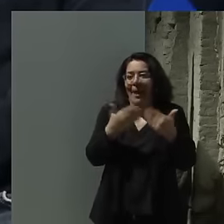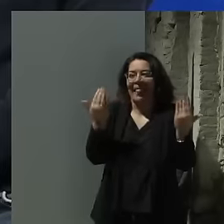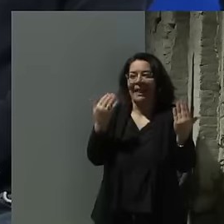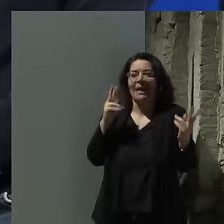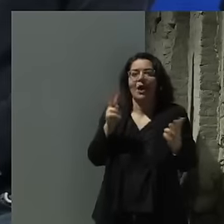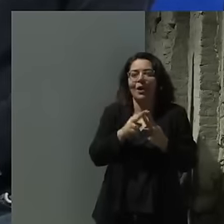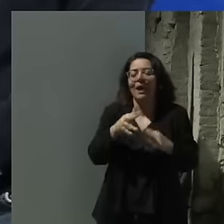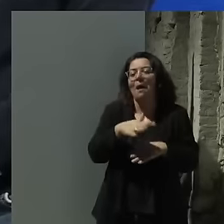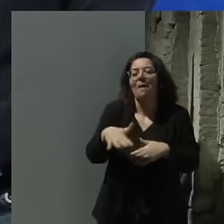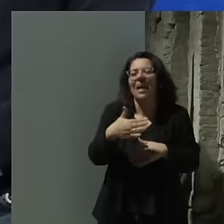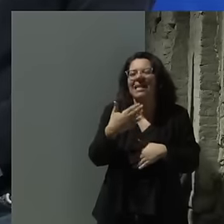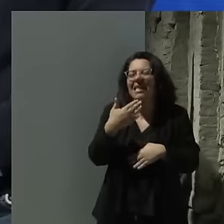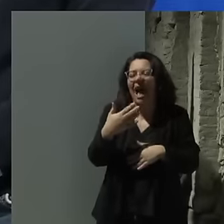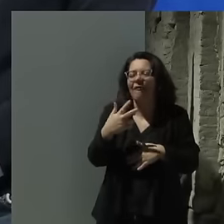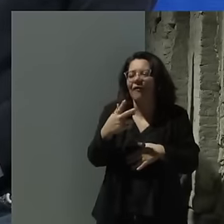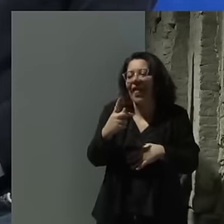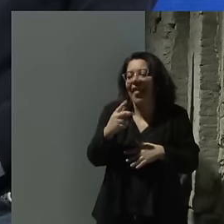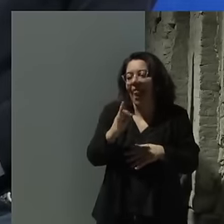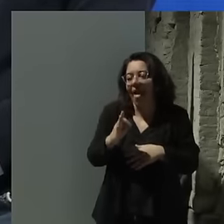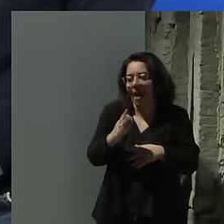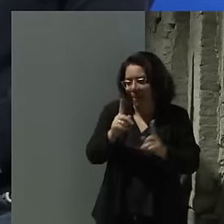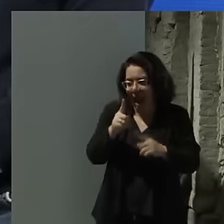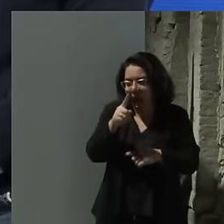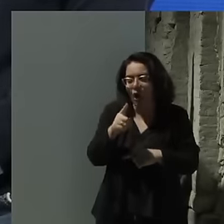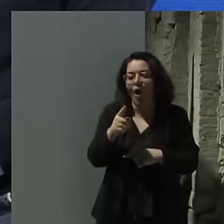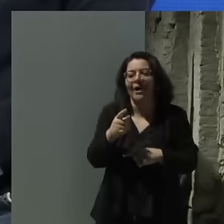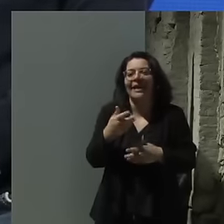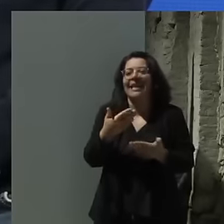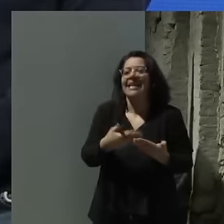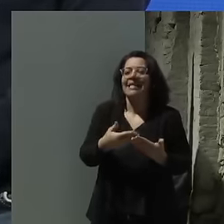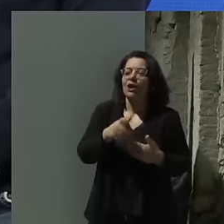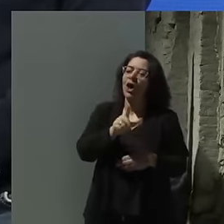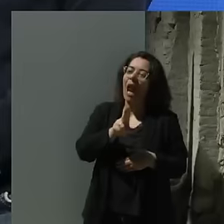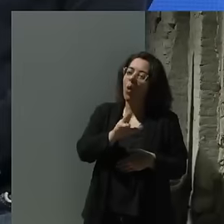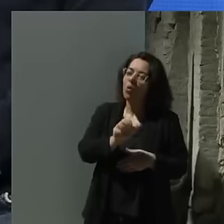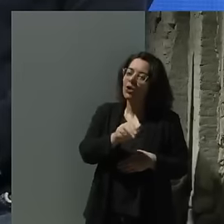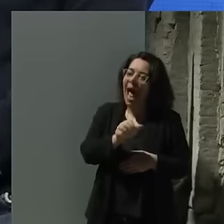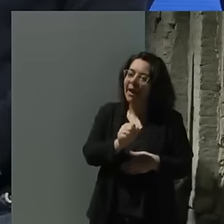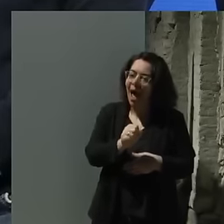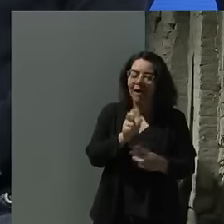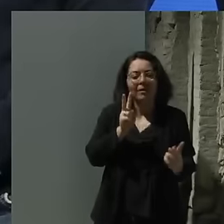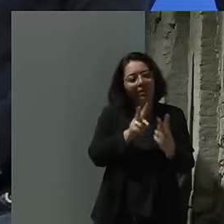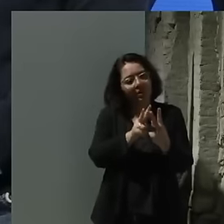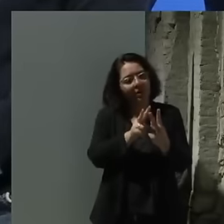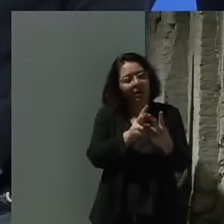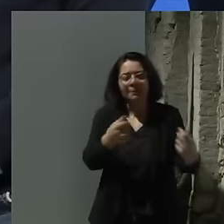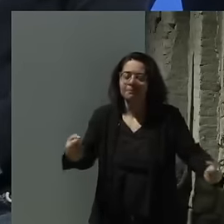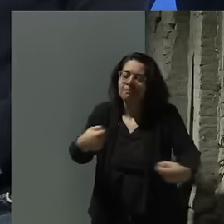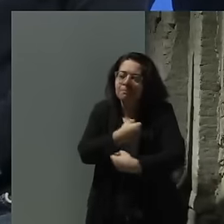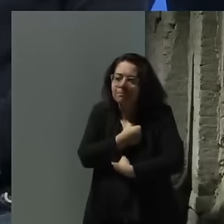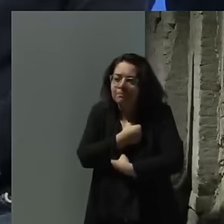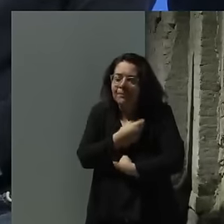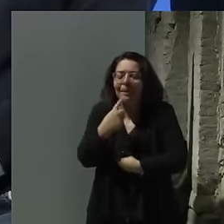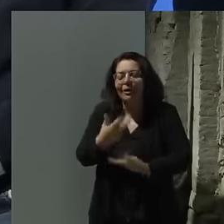Piazza San Fedele a Milano, la signora Luciana non mi ha solo guardato, mi ha abbracciato e mi ha detto finalmente, e io